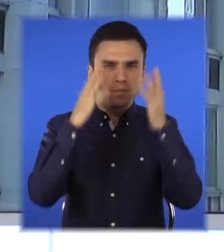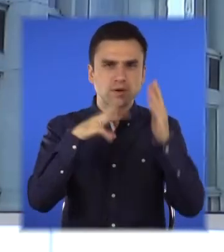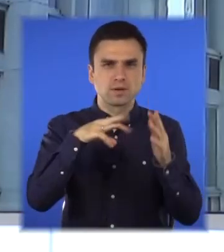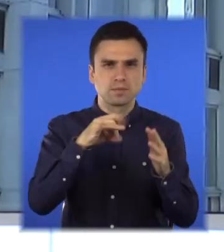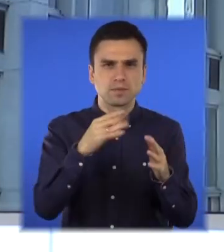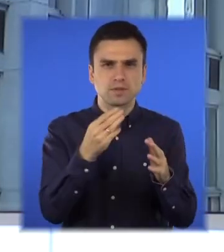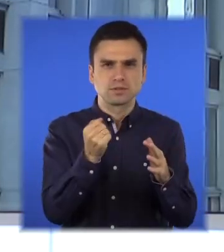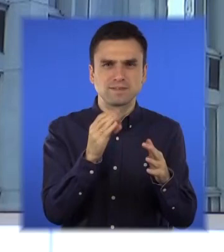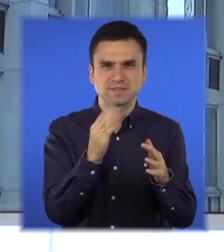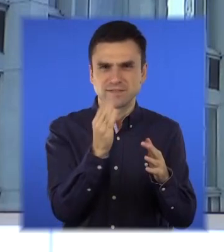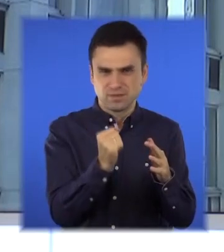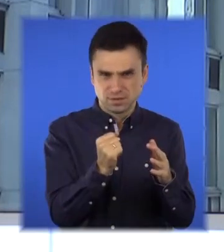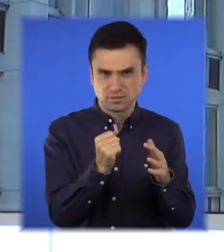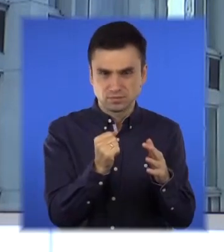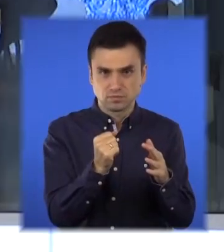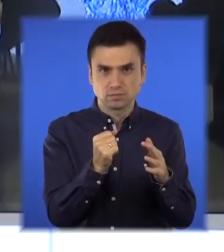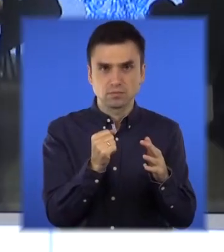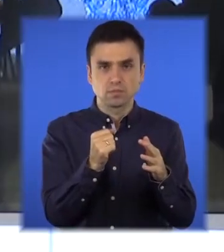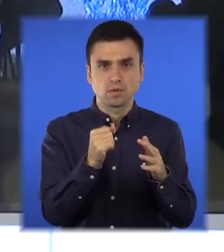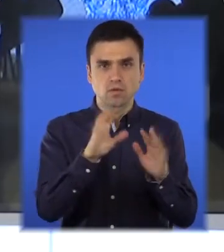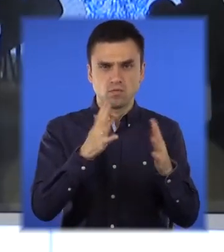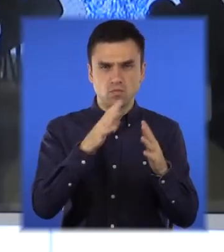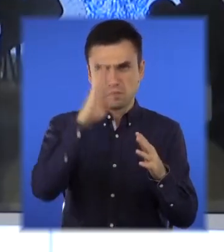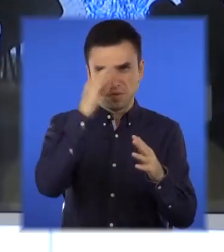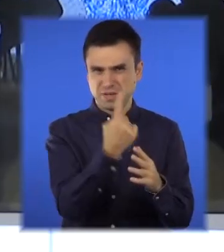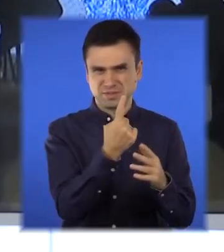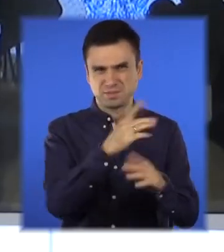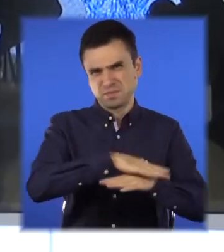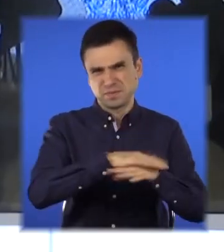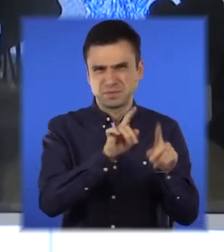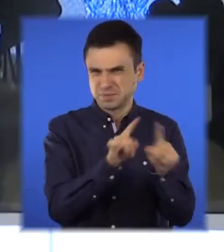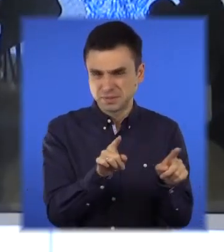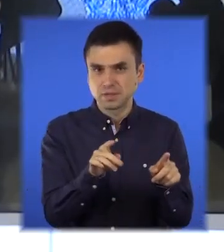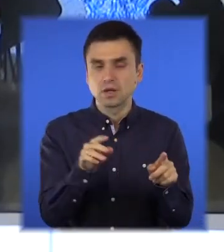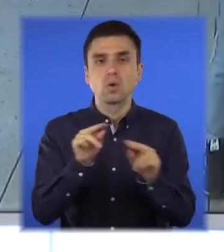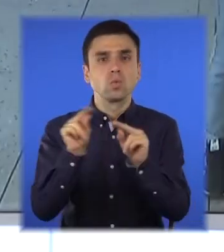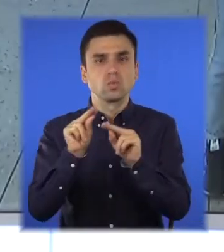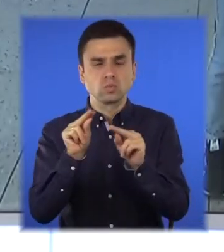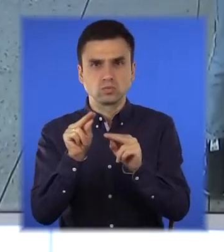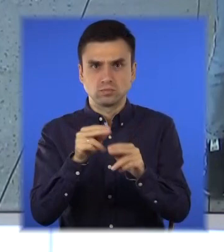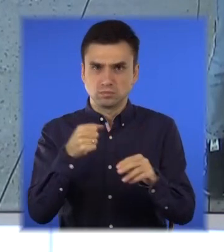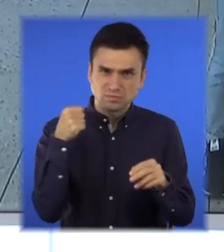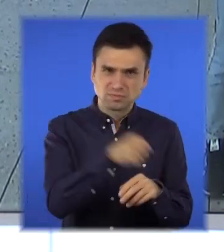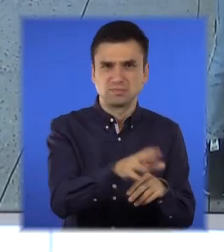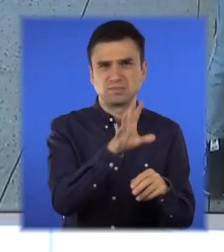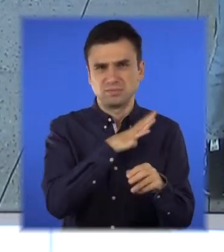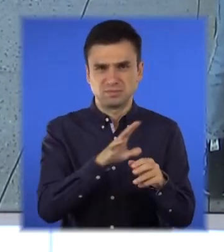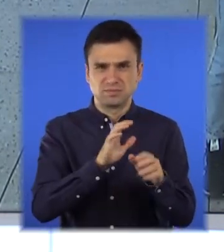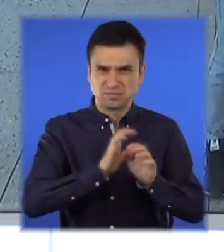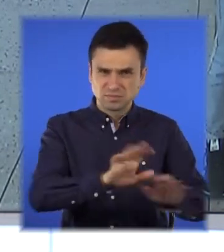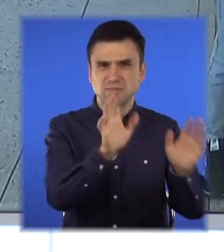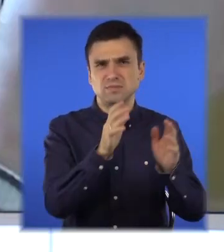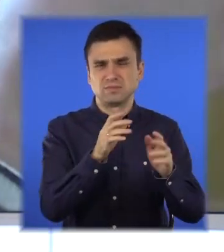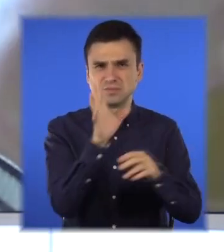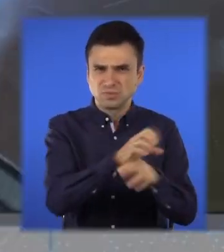сваритися. А спроба містян заступитись взагалі закінчилась бійкою. Розшукала свідків та цього горе-керівника Олена Трунова.